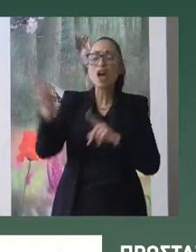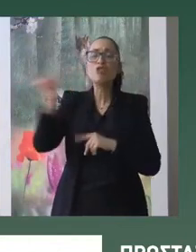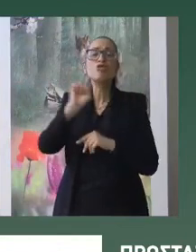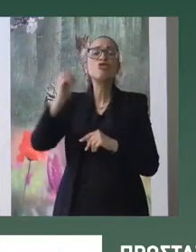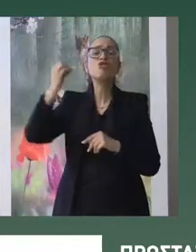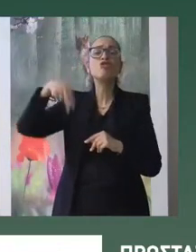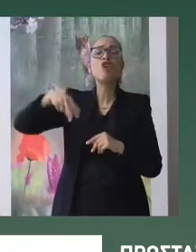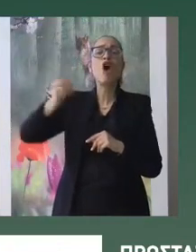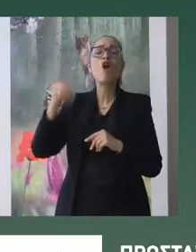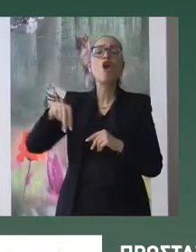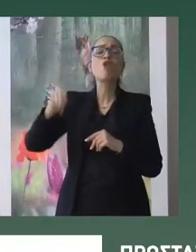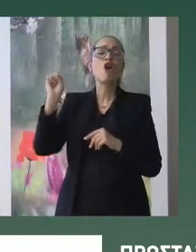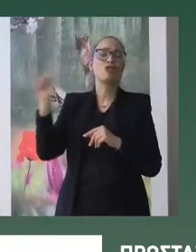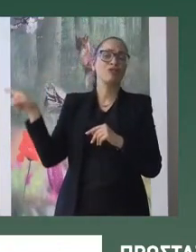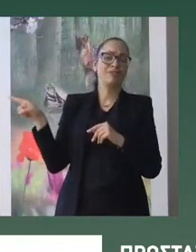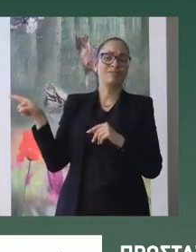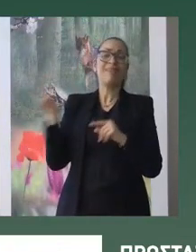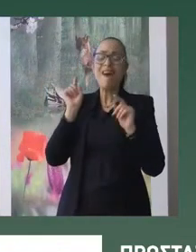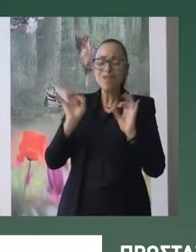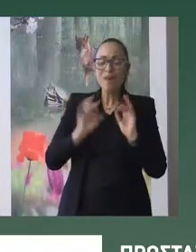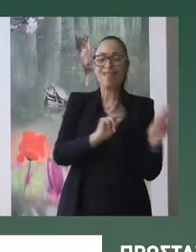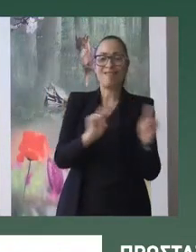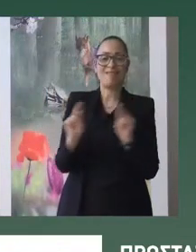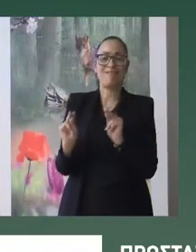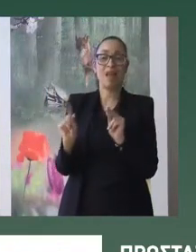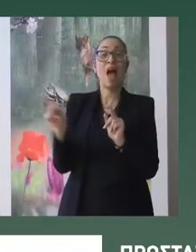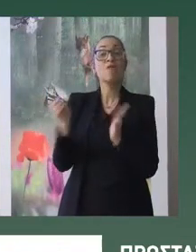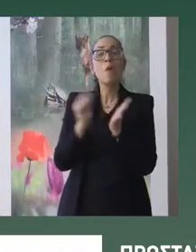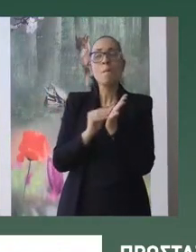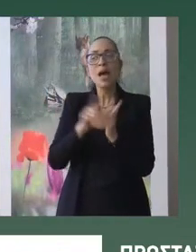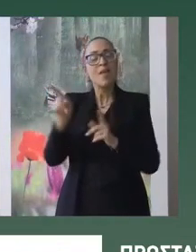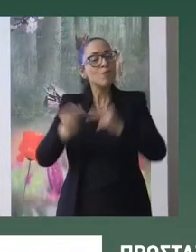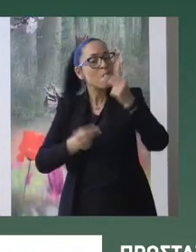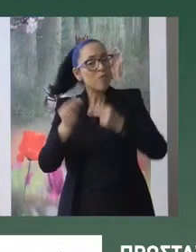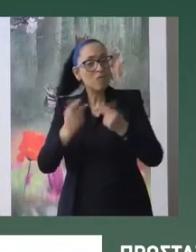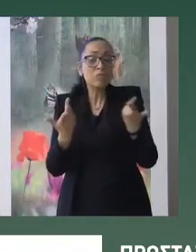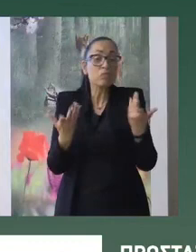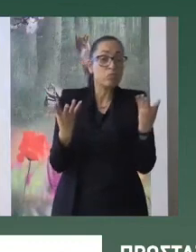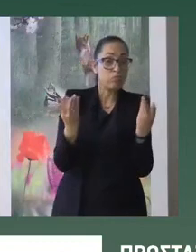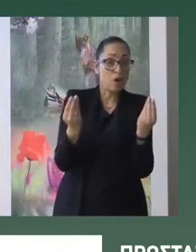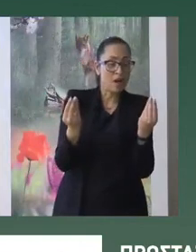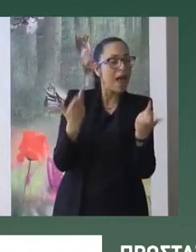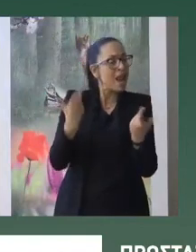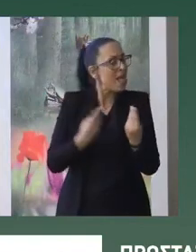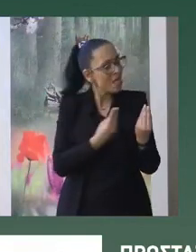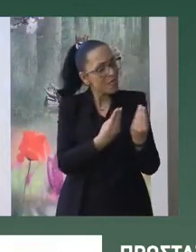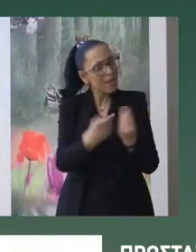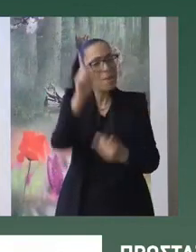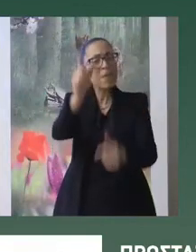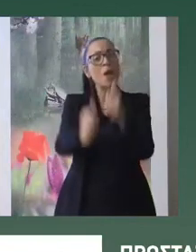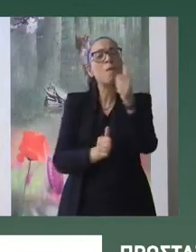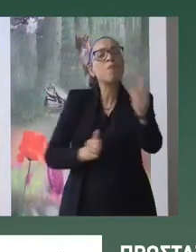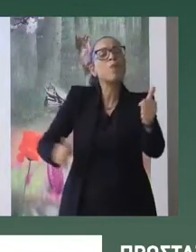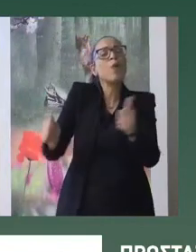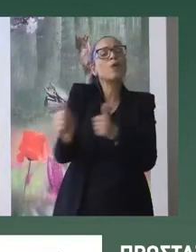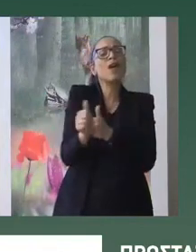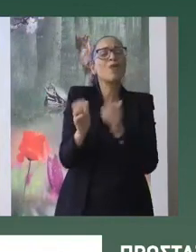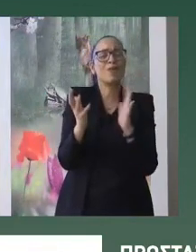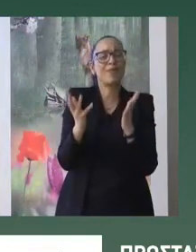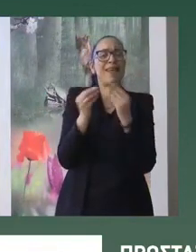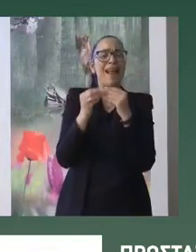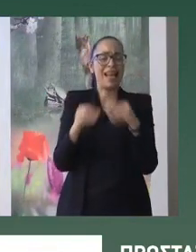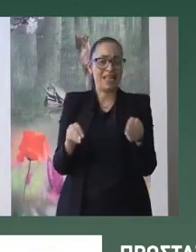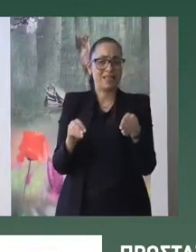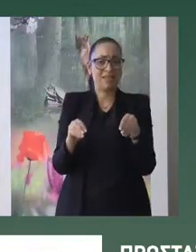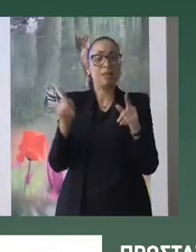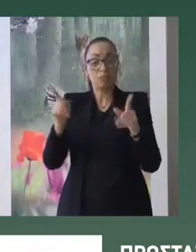αποτυπώσει για την ευρύτερη περιοχή. Αυτό πάλι όμως μπορεί να είναι ένα πρόβλημα γιατί είναι πολύ, αλλά σου δίνει και μια προτεραιότητα λύσης.